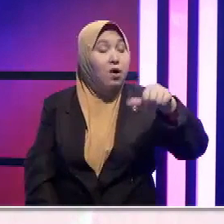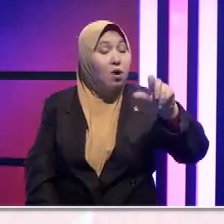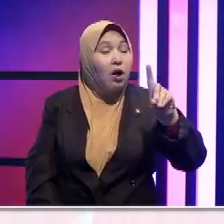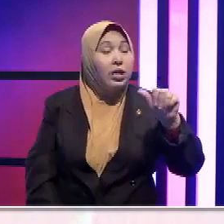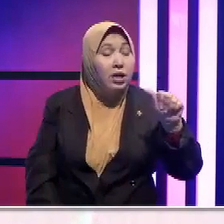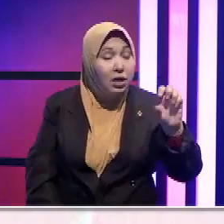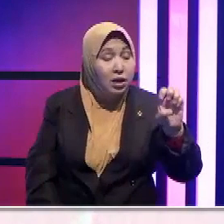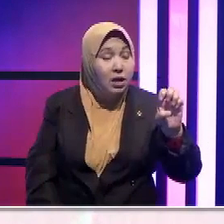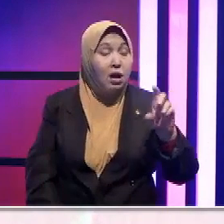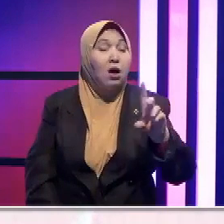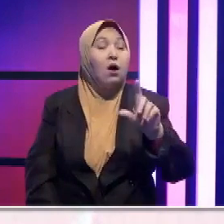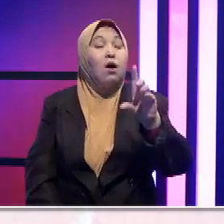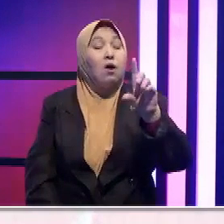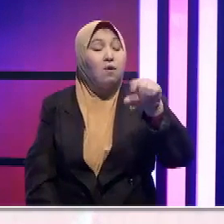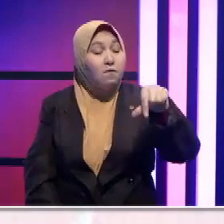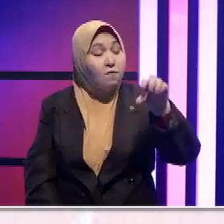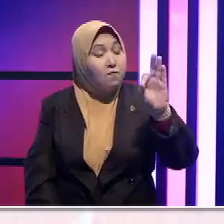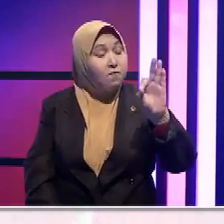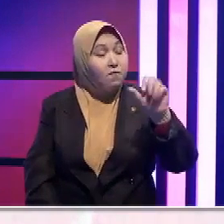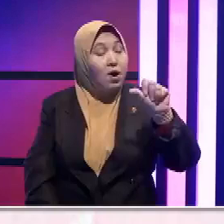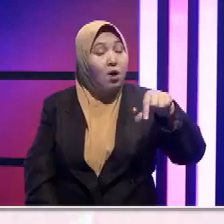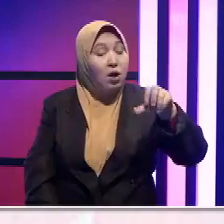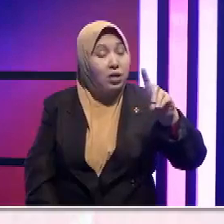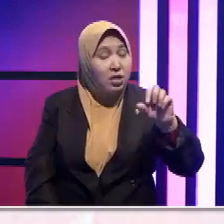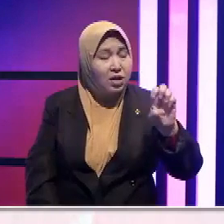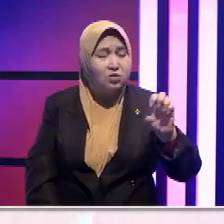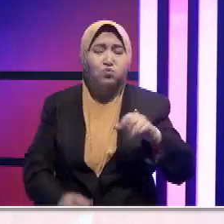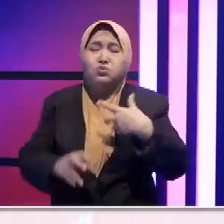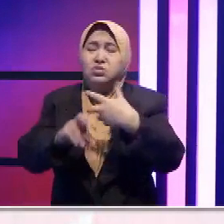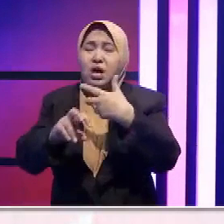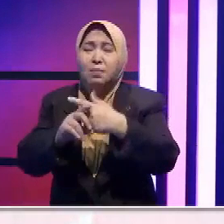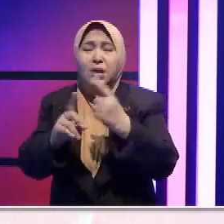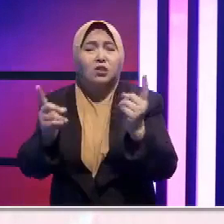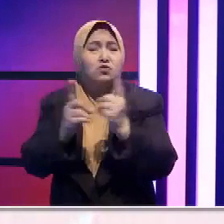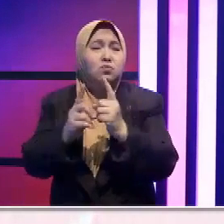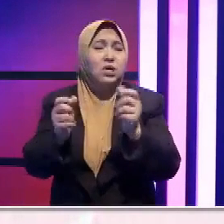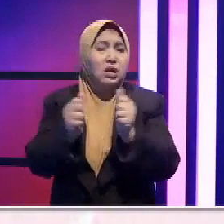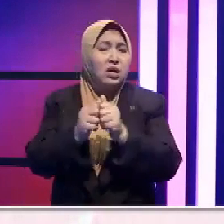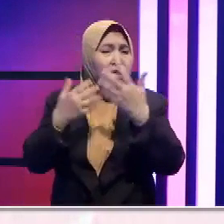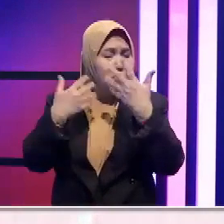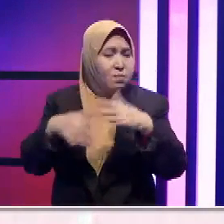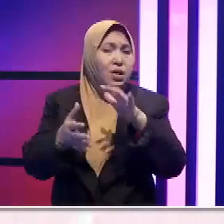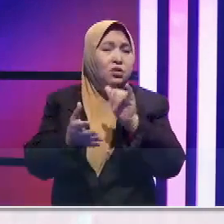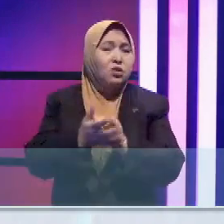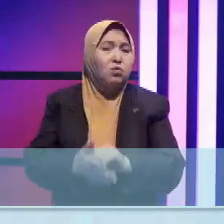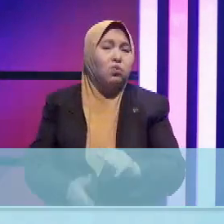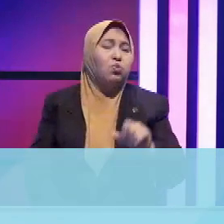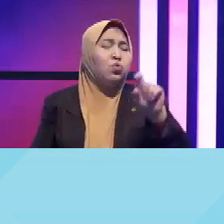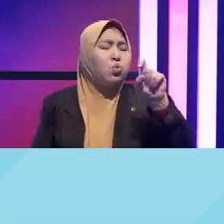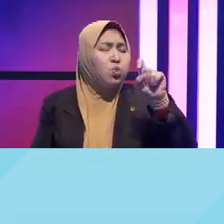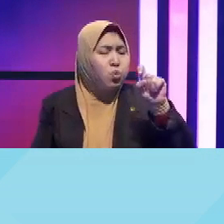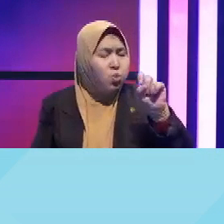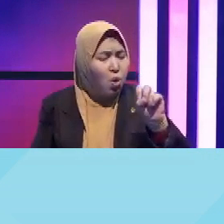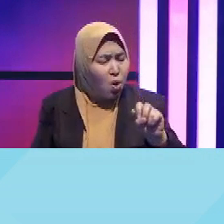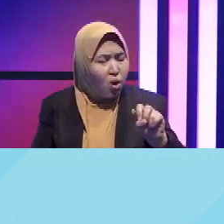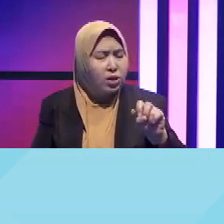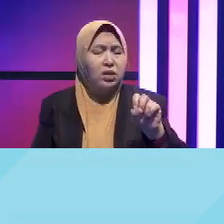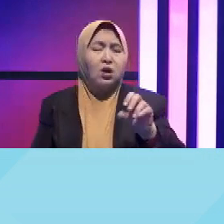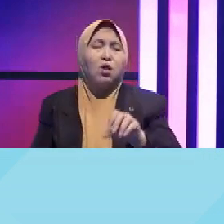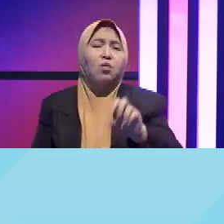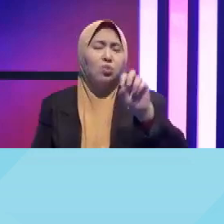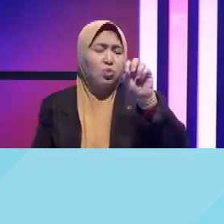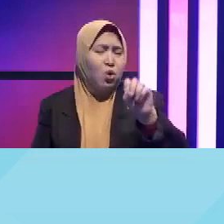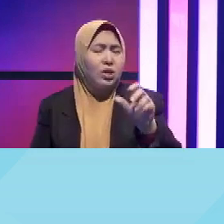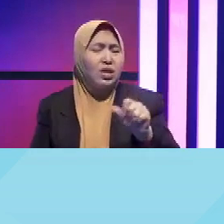daltu dijelaskan matinya sebab yang susahnya bila berjumpa dengan huruf lepas tu huruf boat yang mana makrab